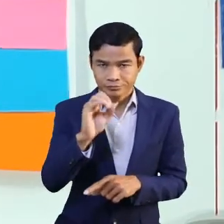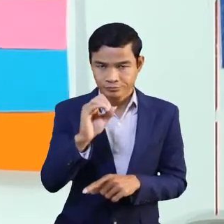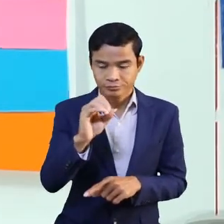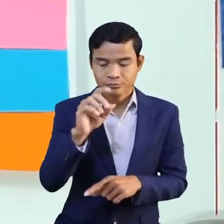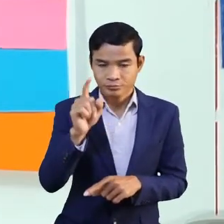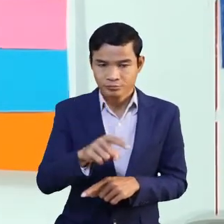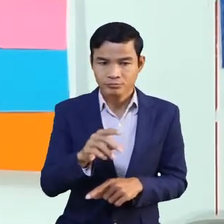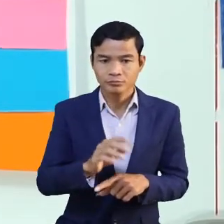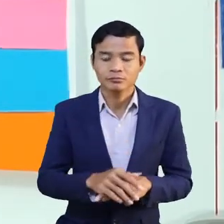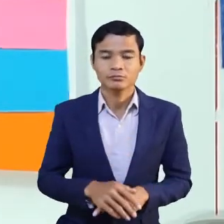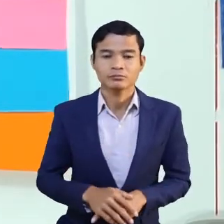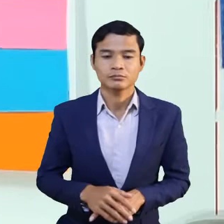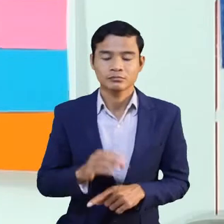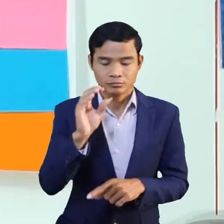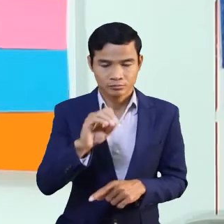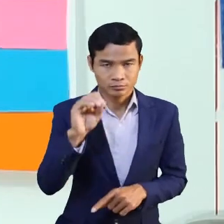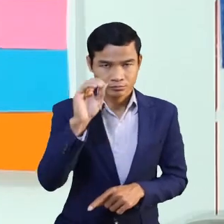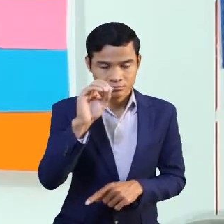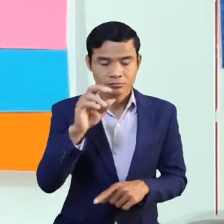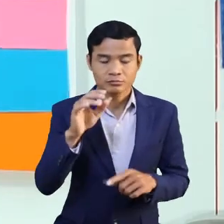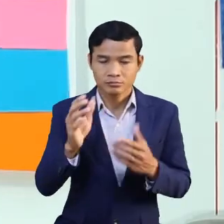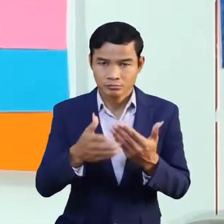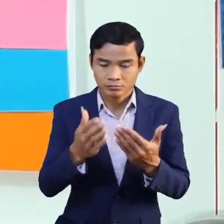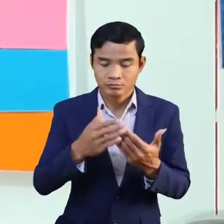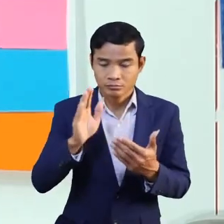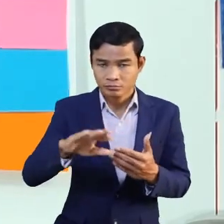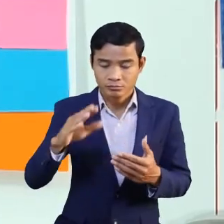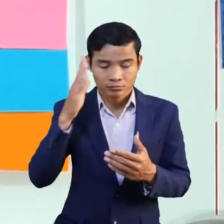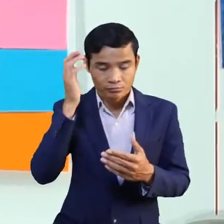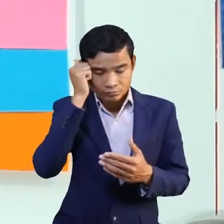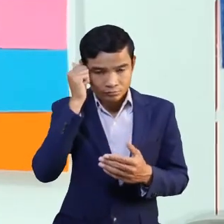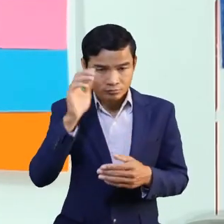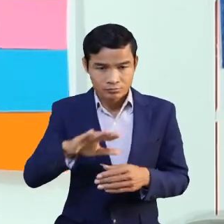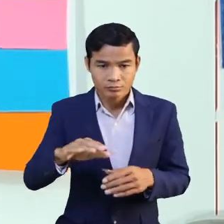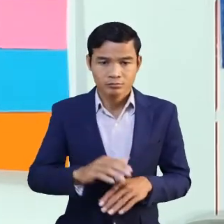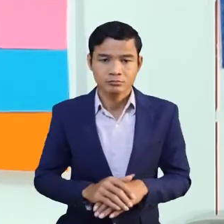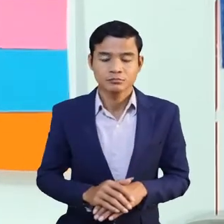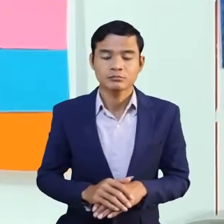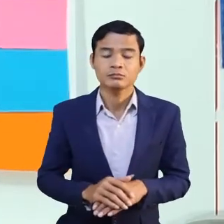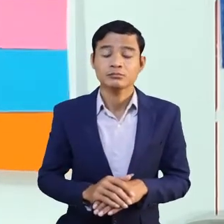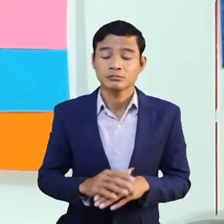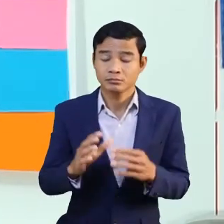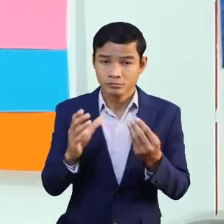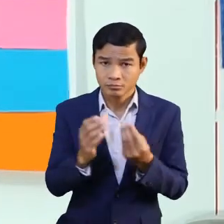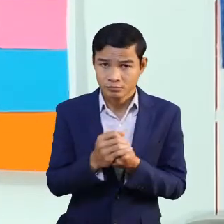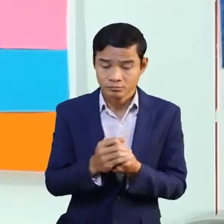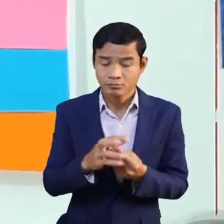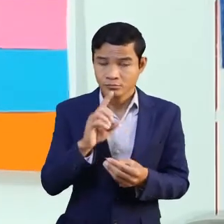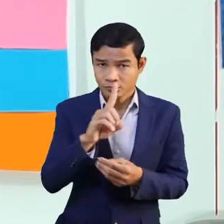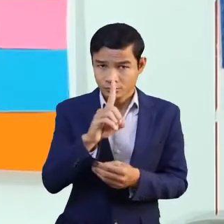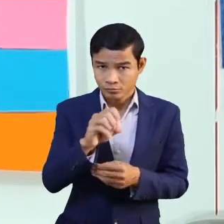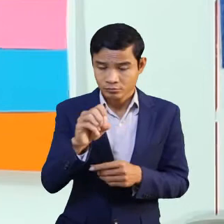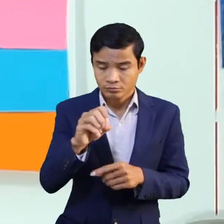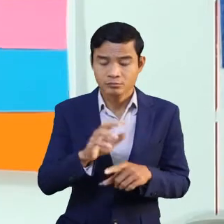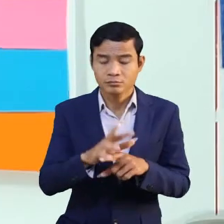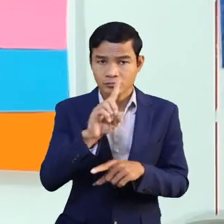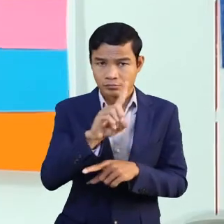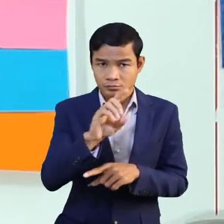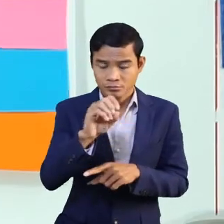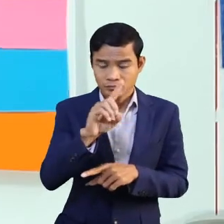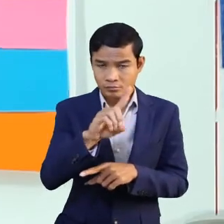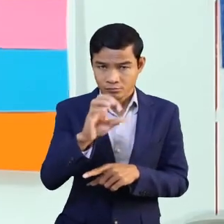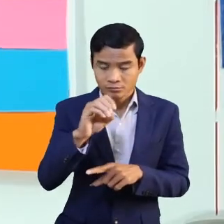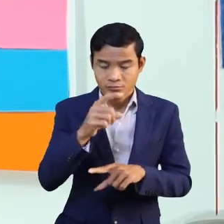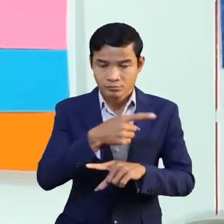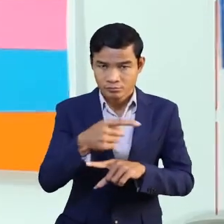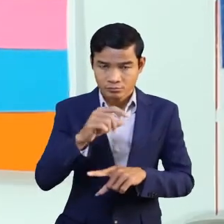0លើកលេខ0មកដាក់នៅកន្លែងនេះមកកូនណាចាងាយងាយតែកូនងាយយល់ងាយចំណាំទាំងអស់គ្នាចាអញ្ចឹងយើងបានចំនួន10ចាអញ្ចឹង10ដក